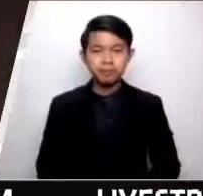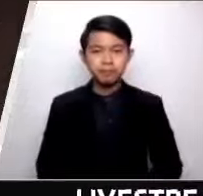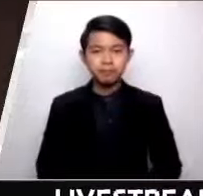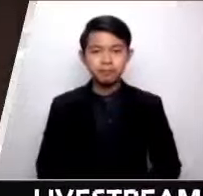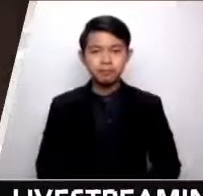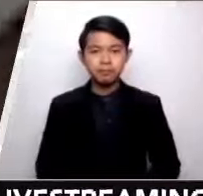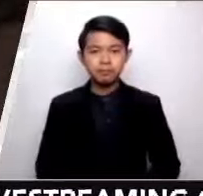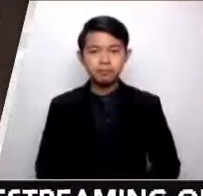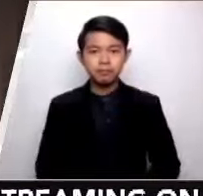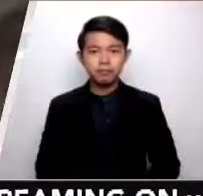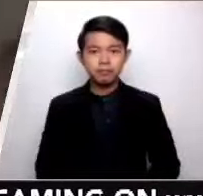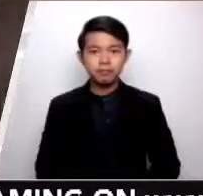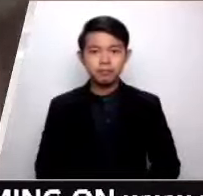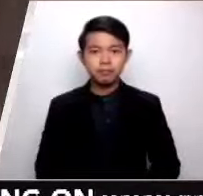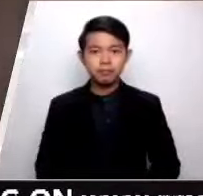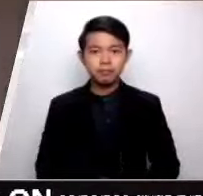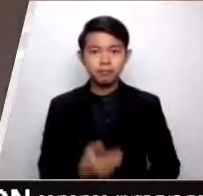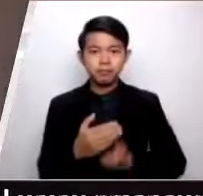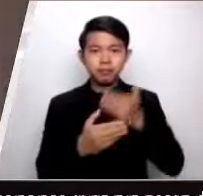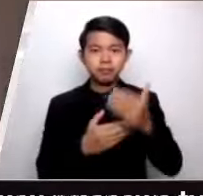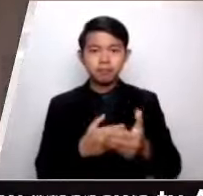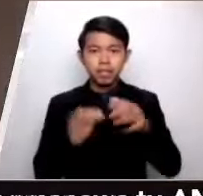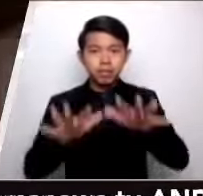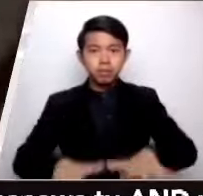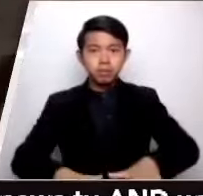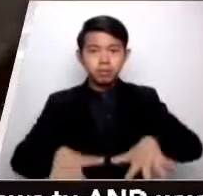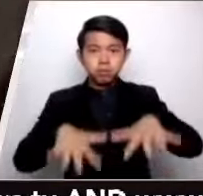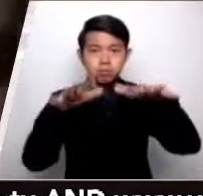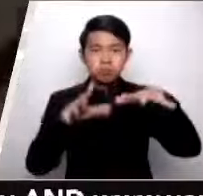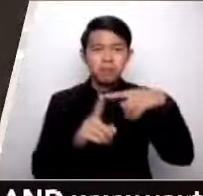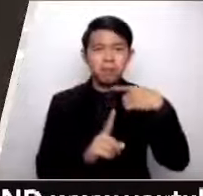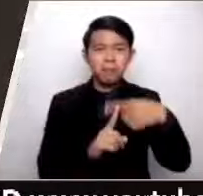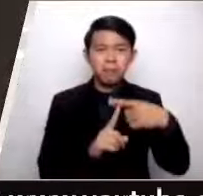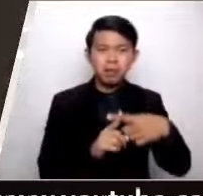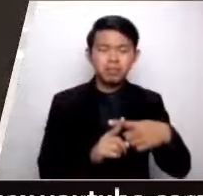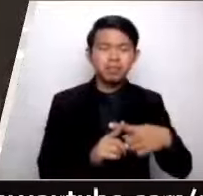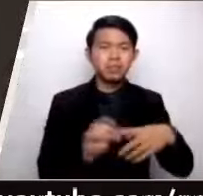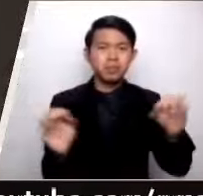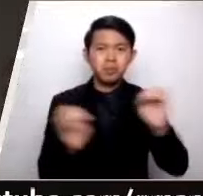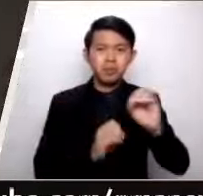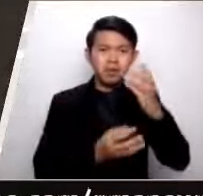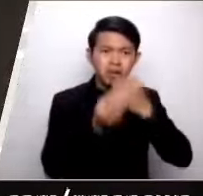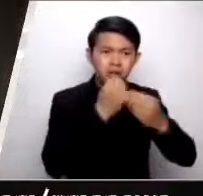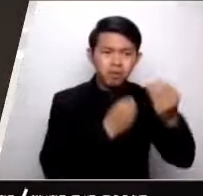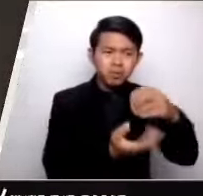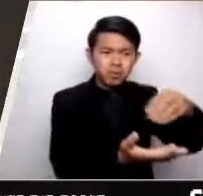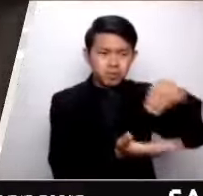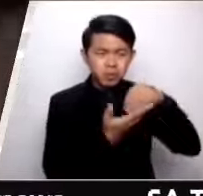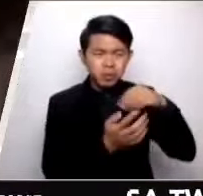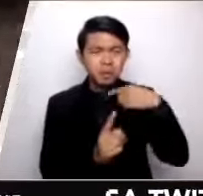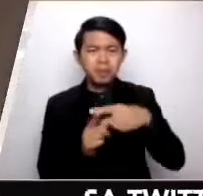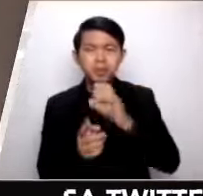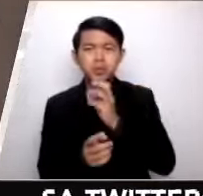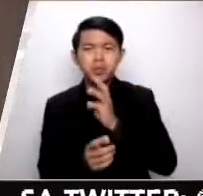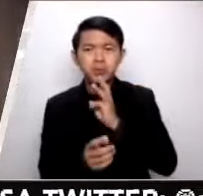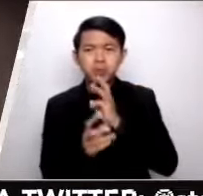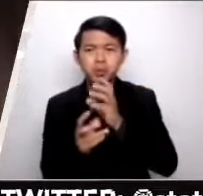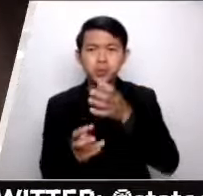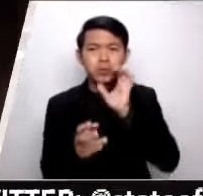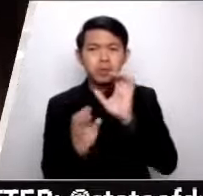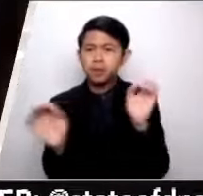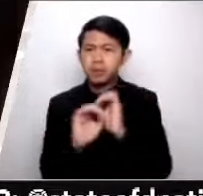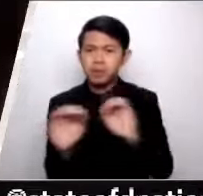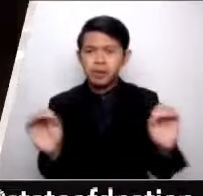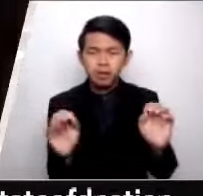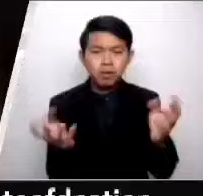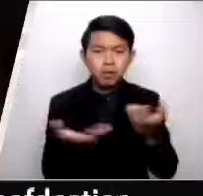Lubog na sa baha, wala pang makain at mainom ang mga taga Zone 2 Marupit sa Kamaligan, Camarines Sur. Si Jason